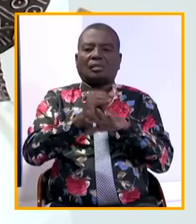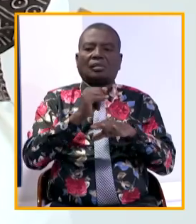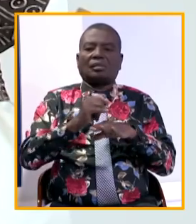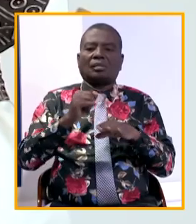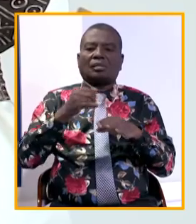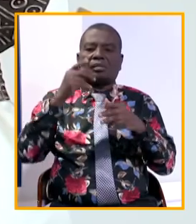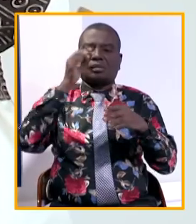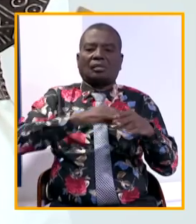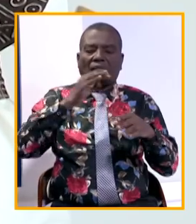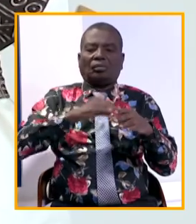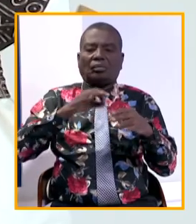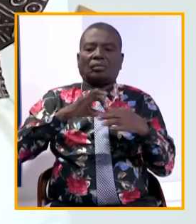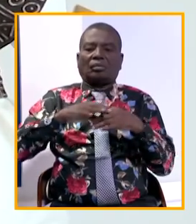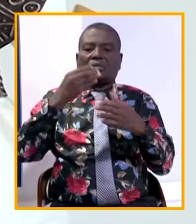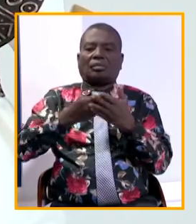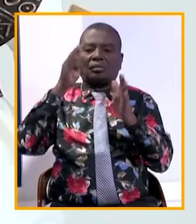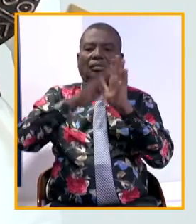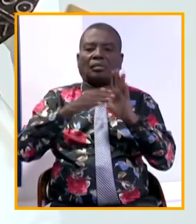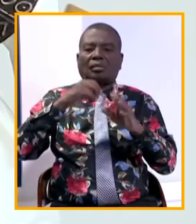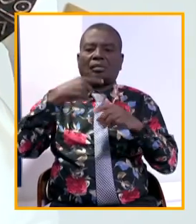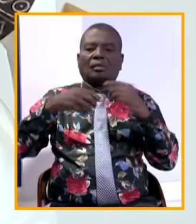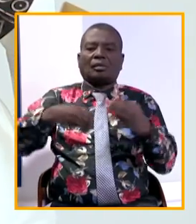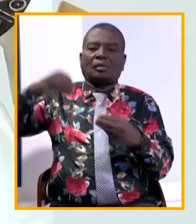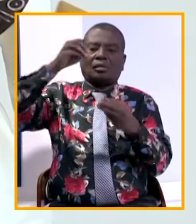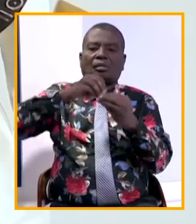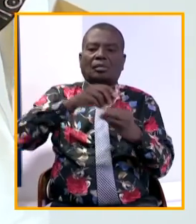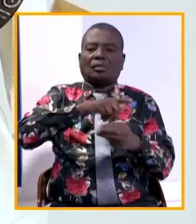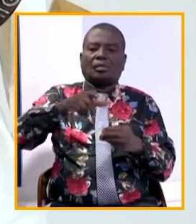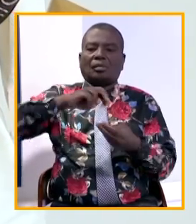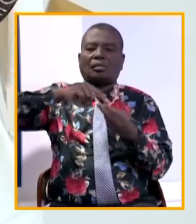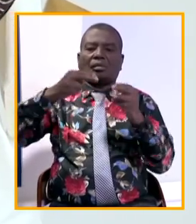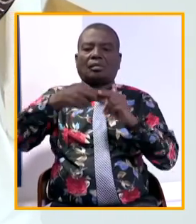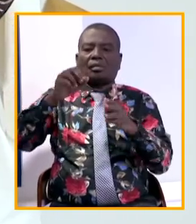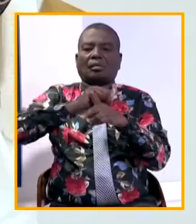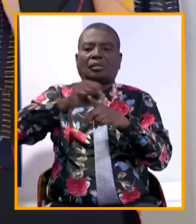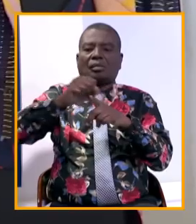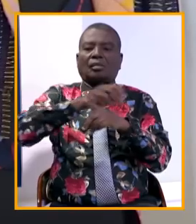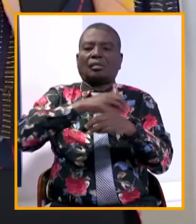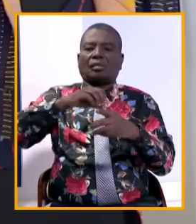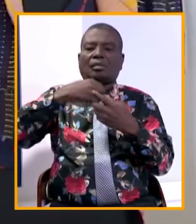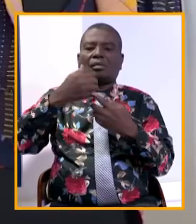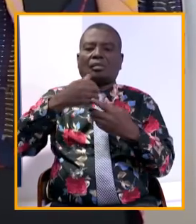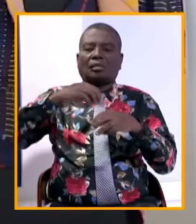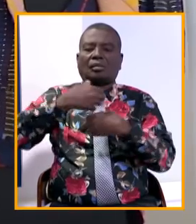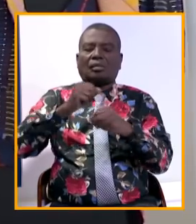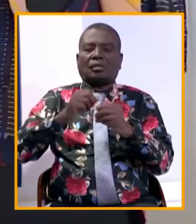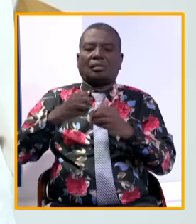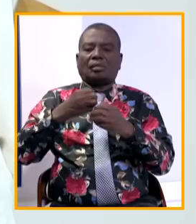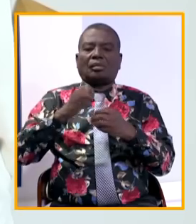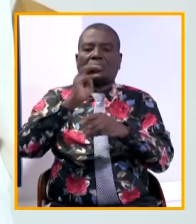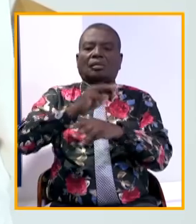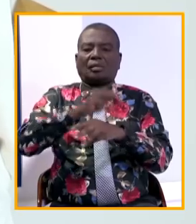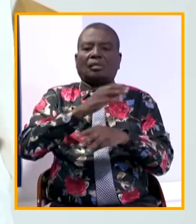Et en bénéficiant de financement, évidemment, ils vont augmenter leur chiffre d'affaires, ils vont créer des emplois, ce qui est aussi un